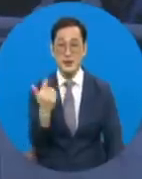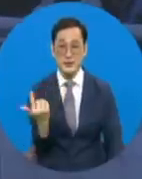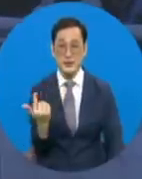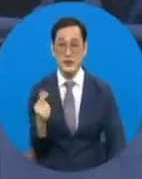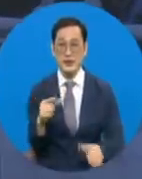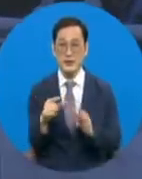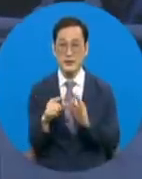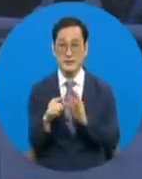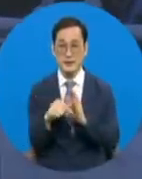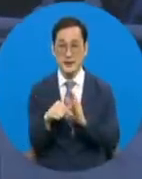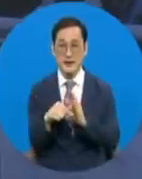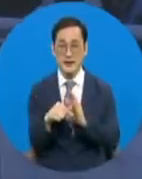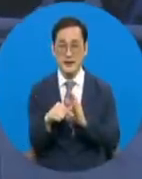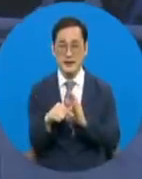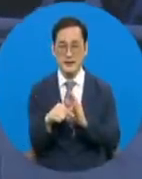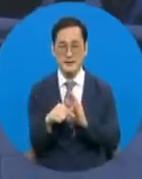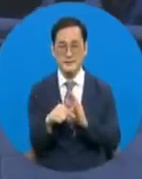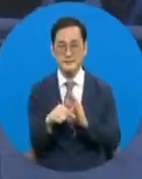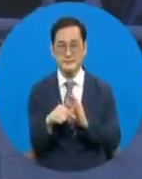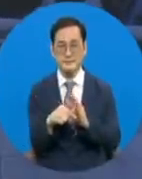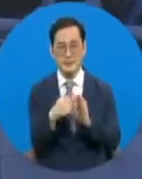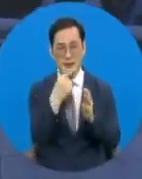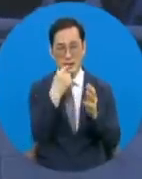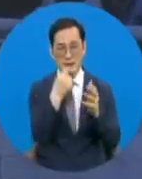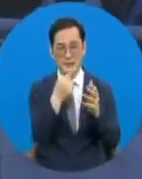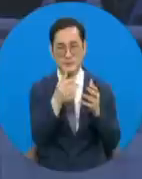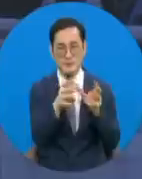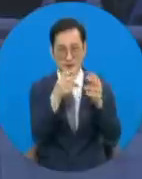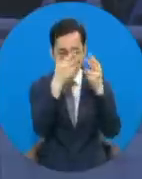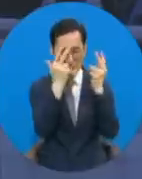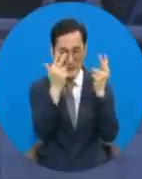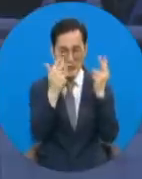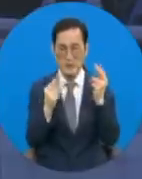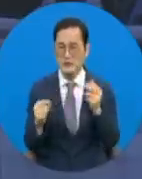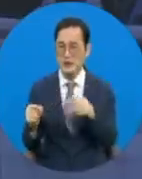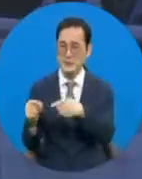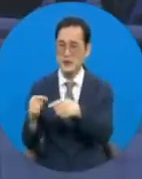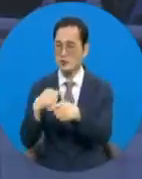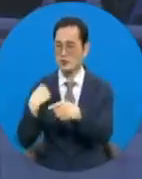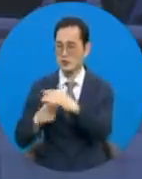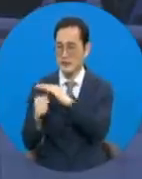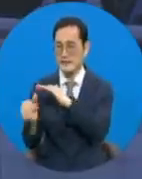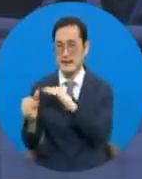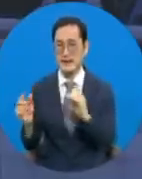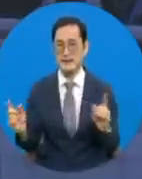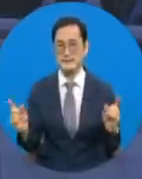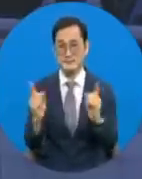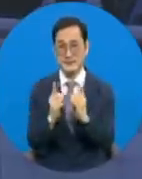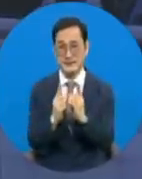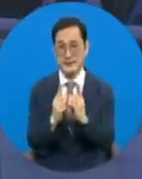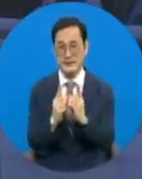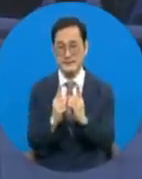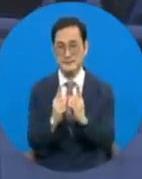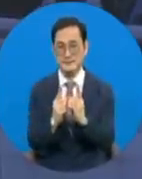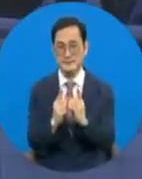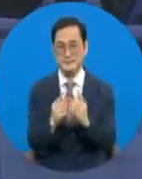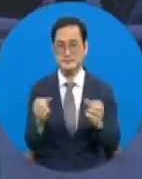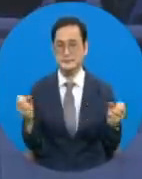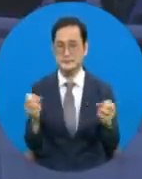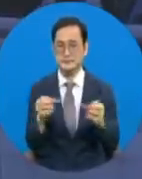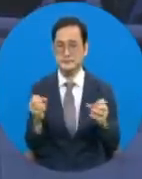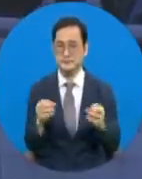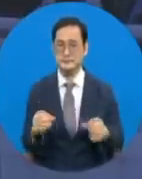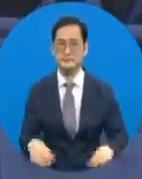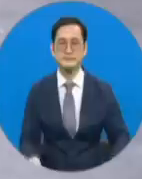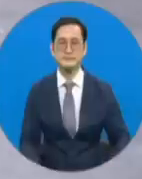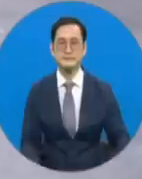중국 대사관저에서 더불어민주당 이재명 대표와 싱하이밍 주한 중국 대사가 만찬 회동을 했습니다. 첫 번째 주제